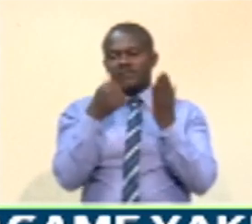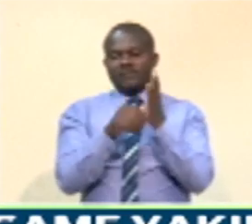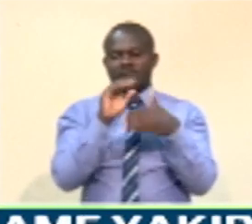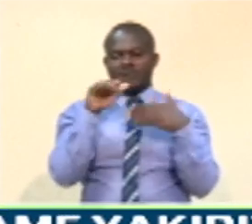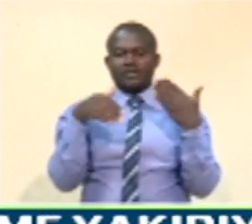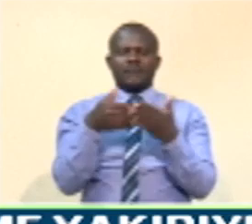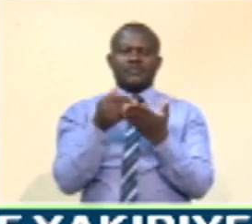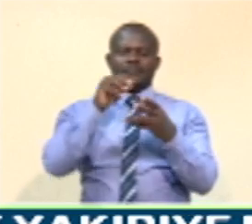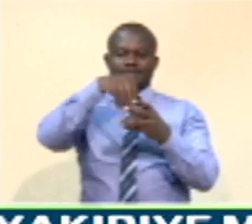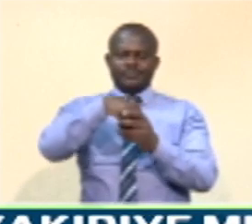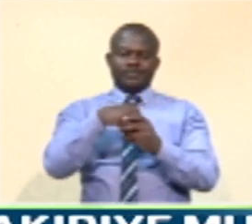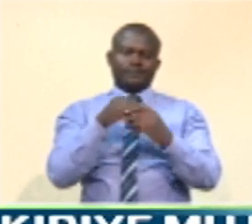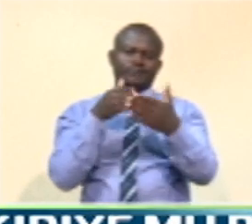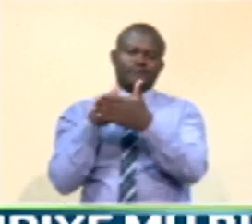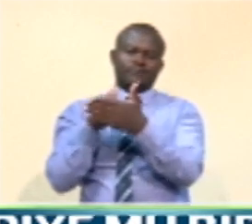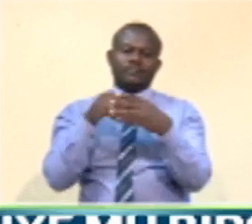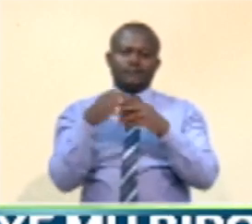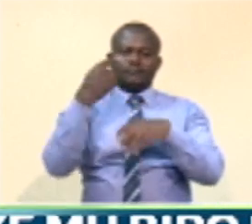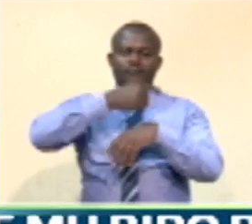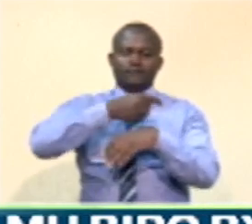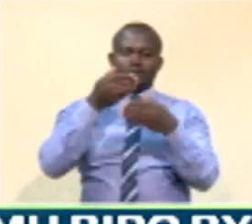uru rwego rurimo guhura nabyo uyu munsi